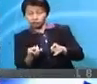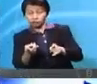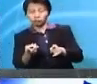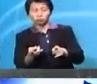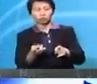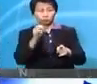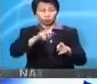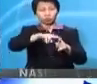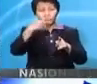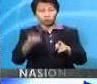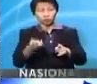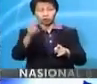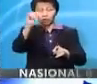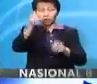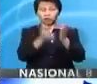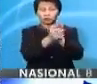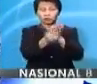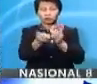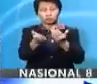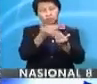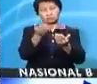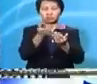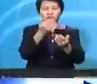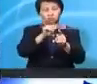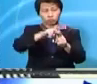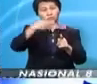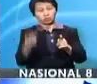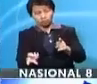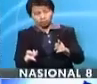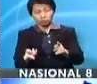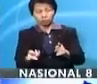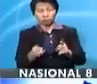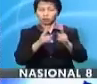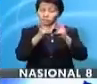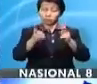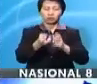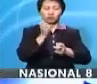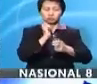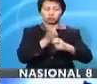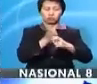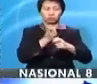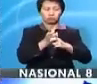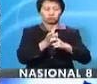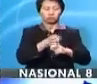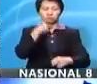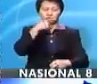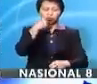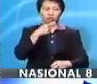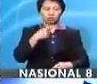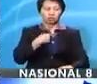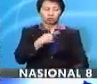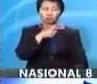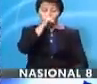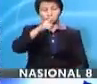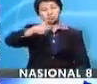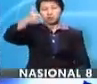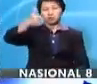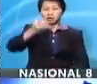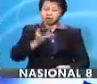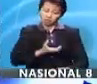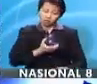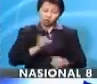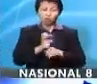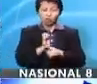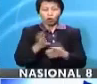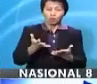you boleh jatuh any skill, simple skill pun you boleh jatuh. So it's really difficult to say kita sure menang go ke sewa